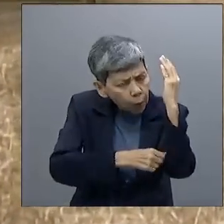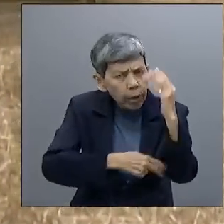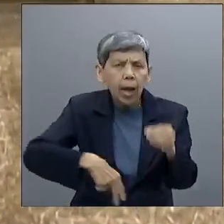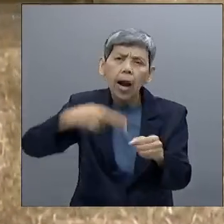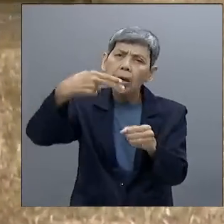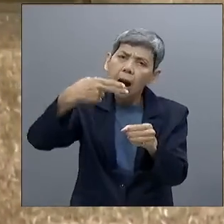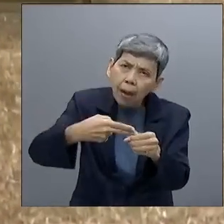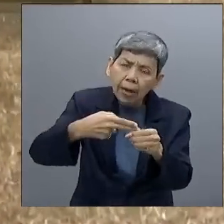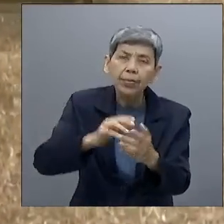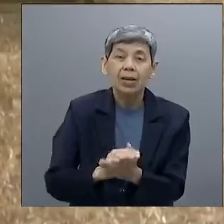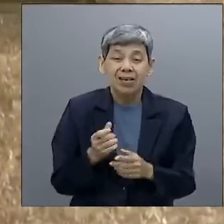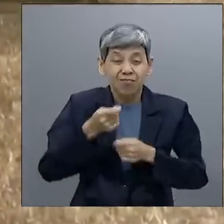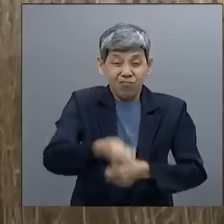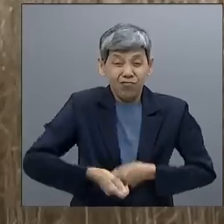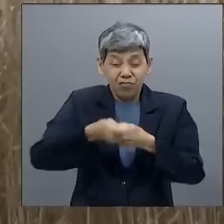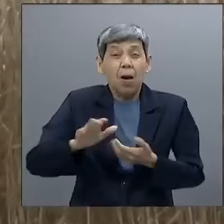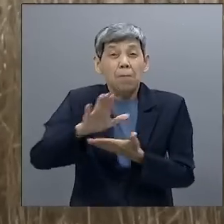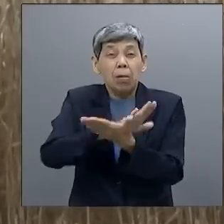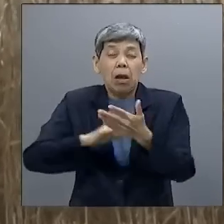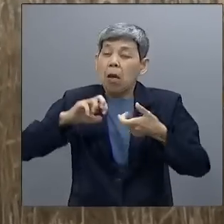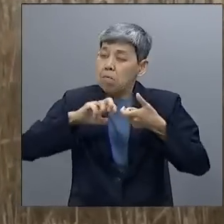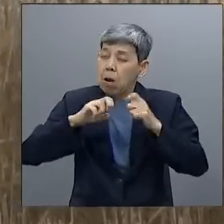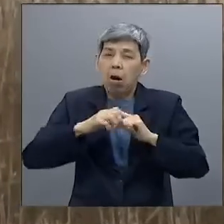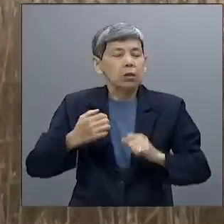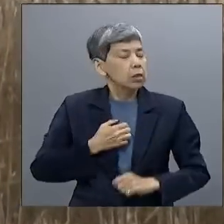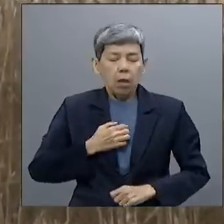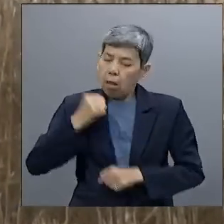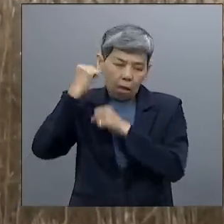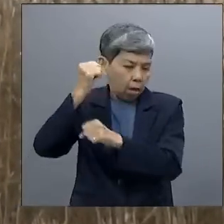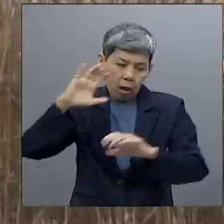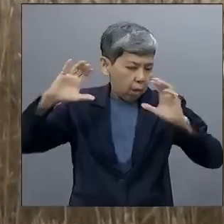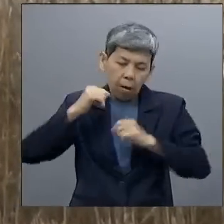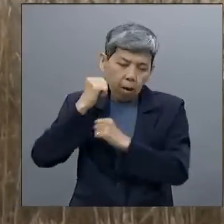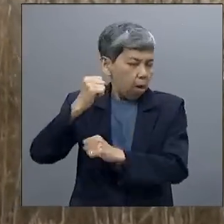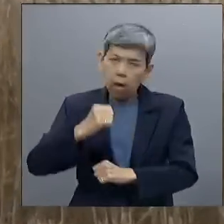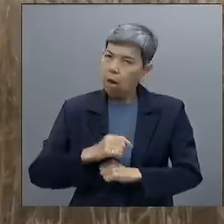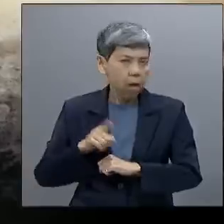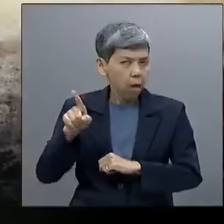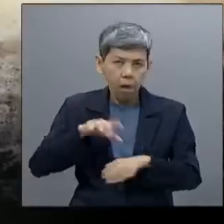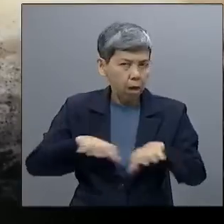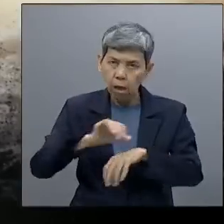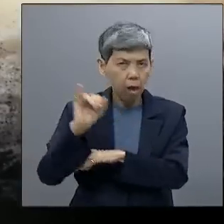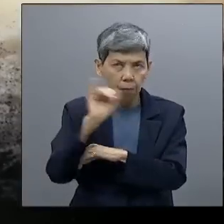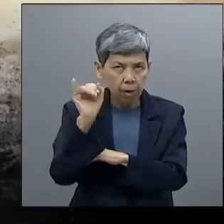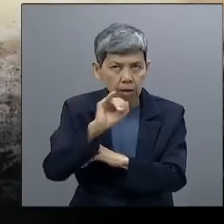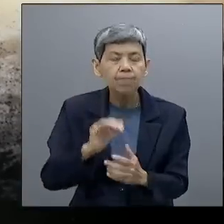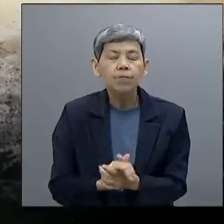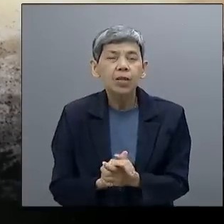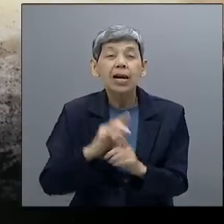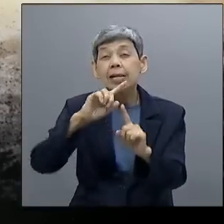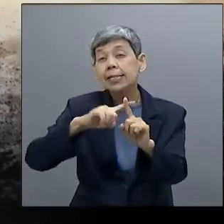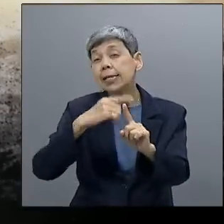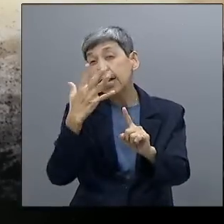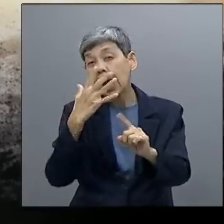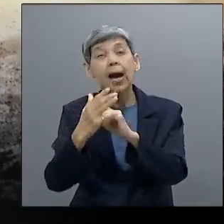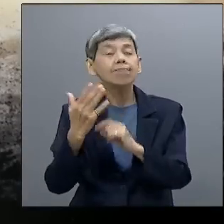จนทำให้เกษตรกรในประเทศที่ได้รับผลกระทบออกมาประท้วงรัฐบาลของตัวเองค่ะจนกระทั่งเมื่อเดือนพฤษภาคม